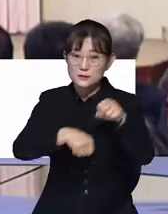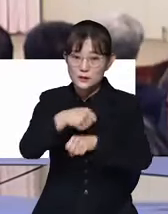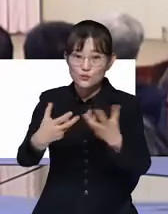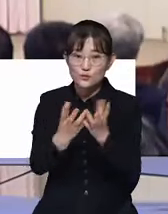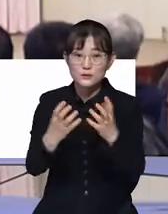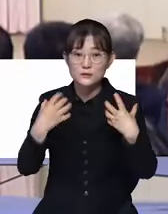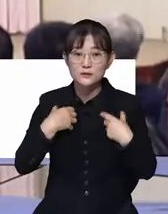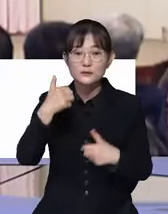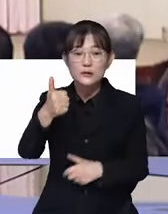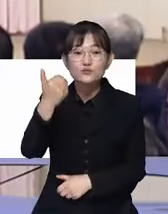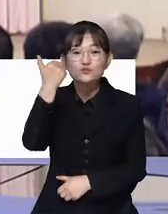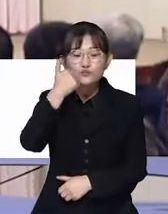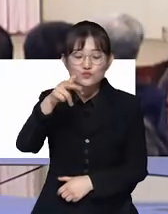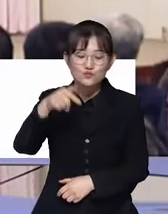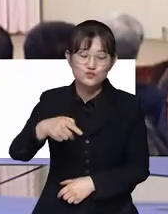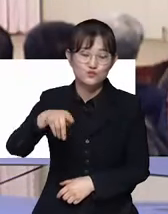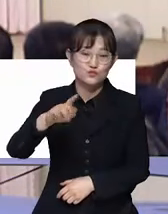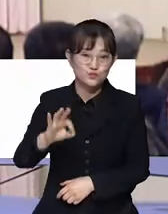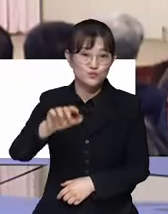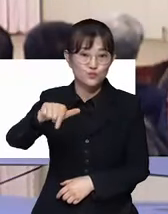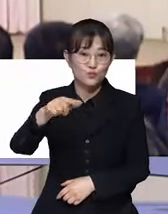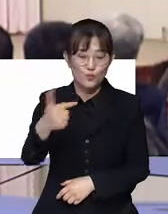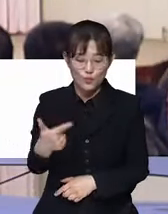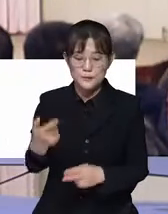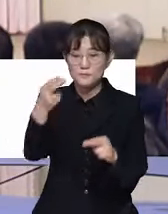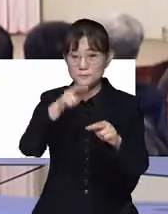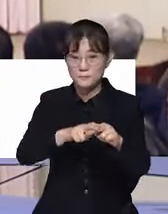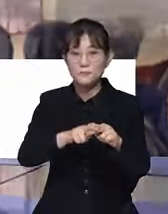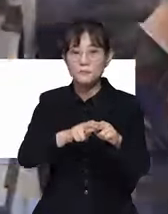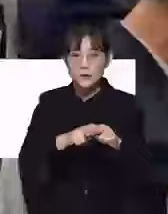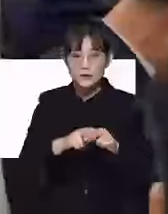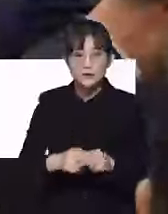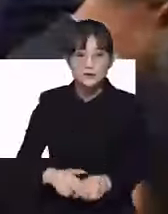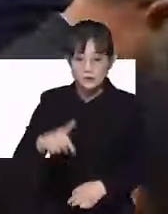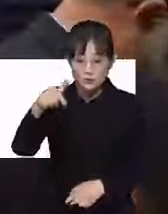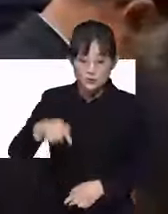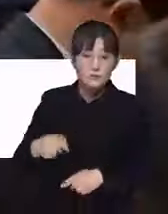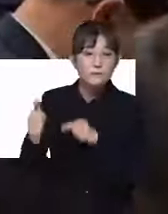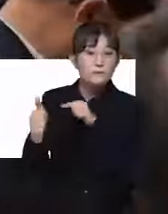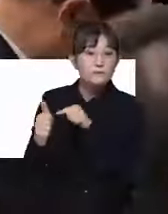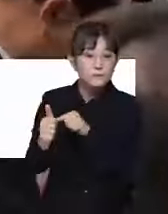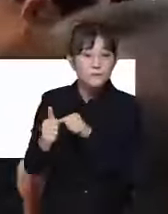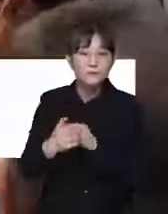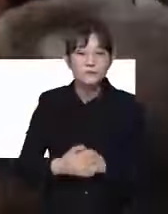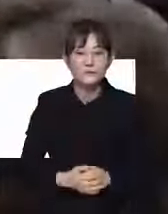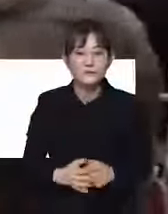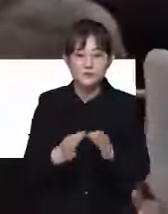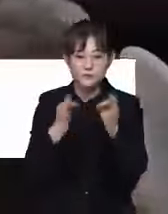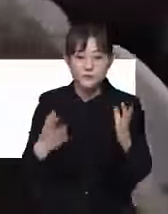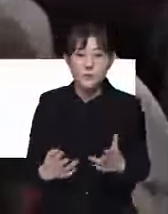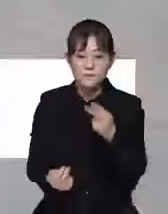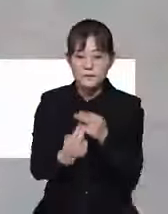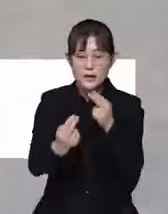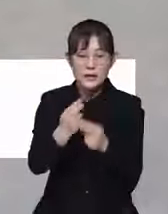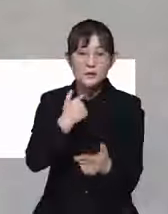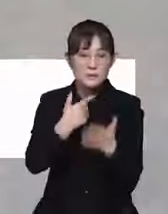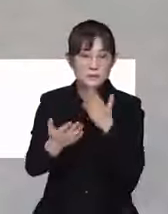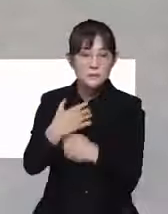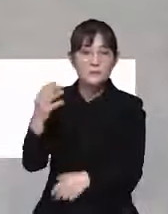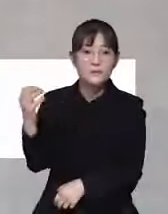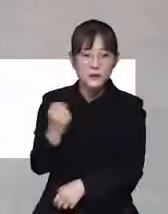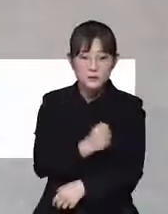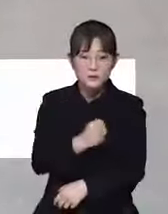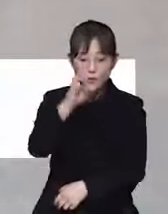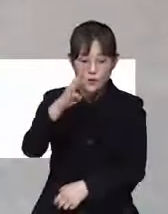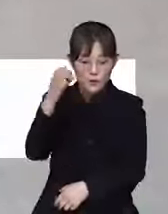신임청장 구 전화 수가 취임했습니다 구충곤 신임 청장은 그동안 축적한 경험을 바탕으로